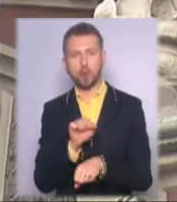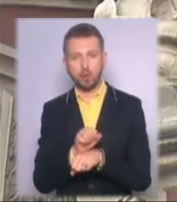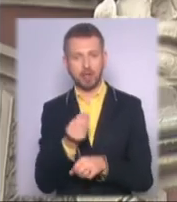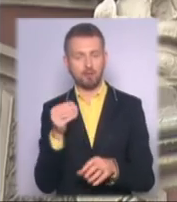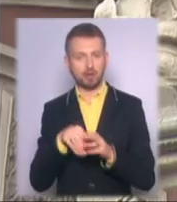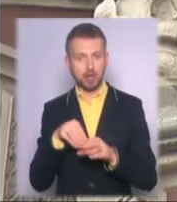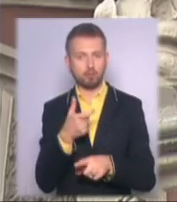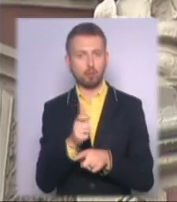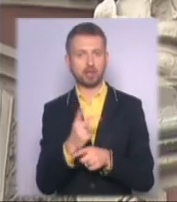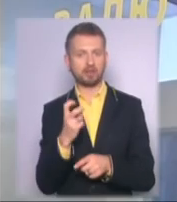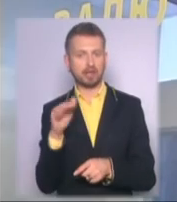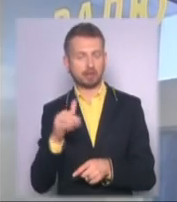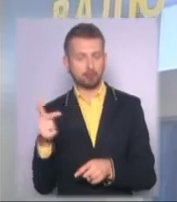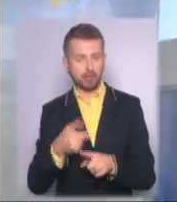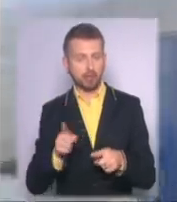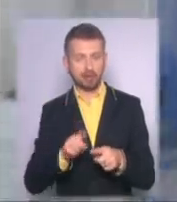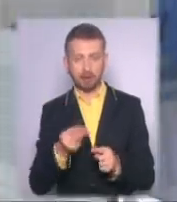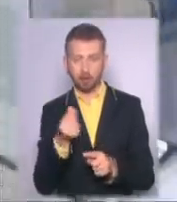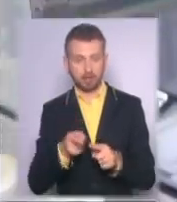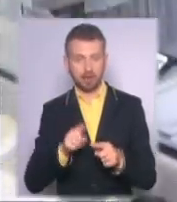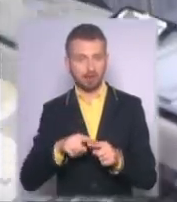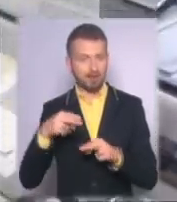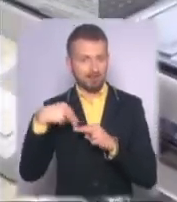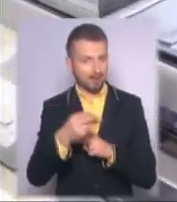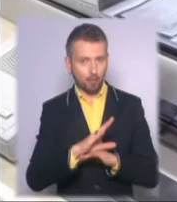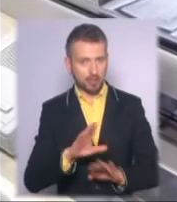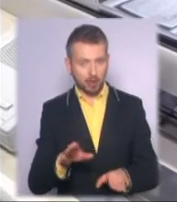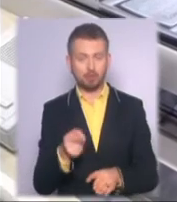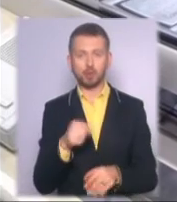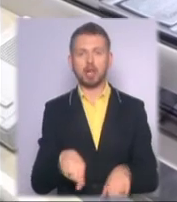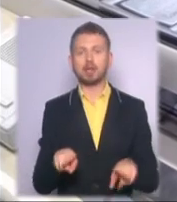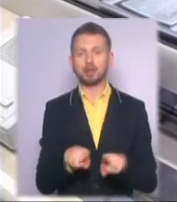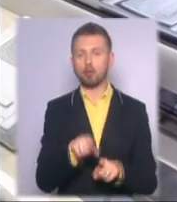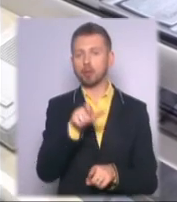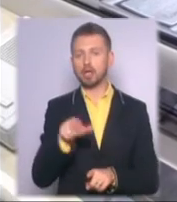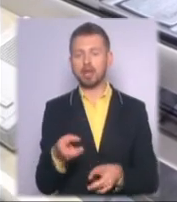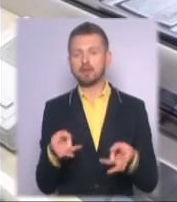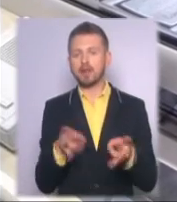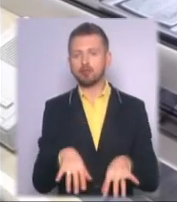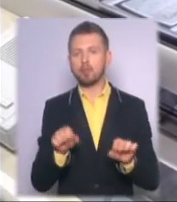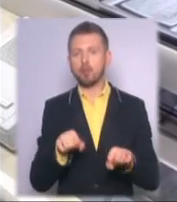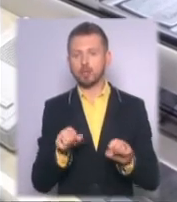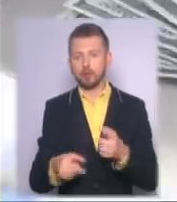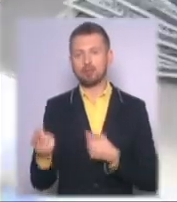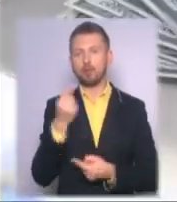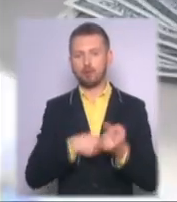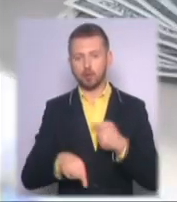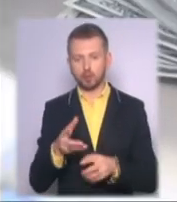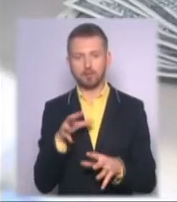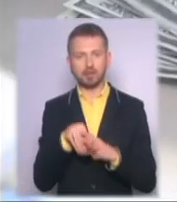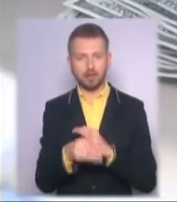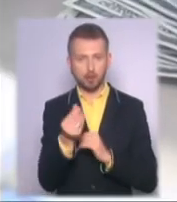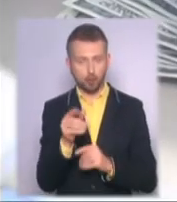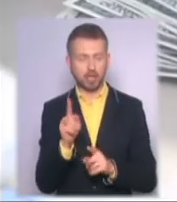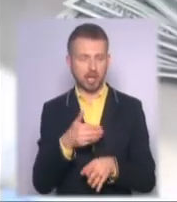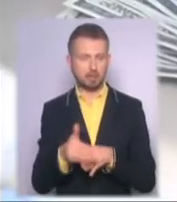гривень. Це ті кошти, які не повертає фонд гарантування вкладів. Проте так у клієнтів залишиться можливість повернути вкладені гроші, але пізніше.